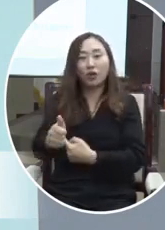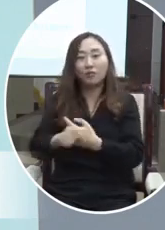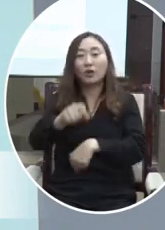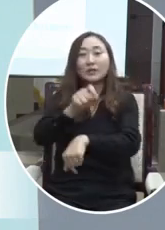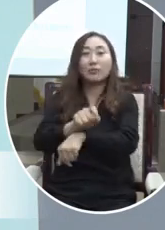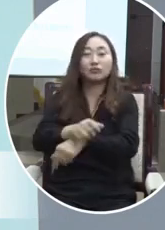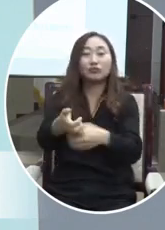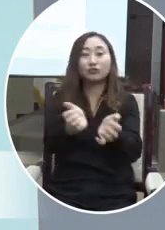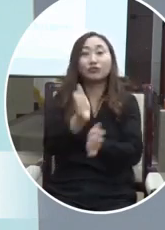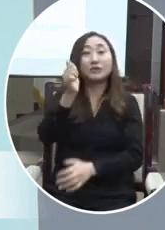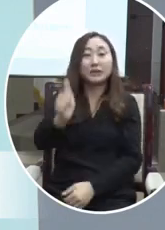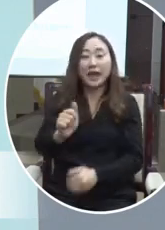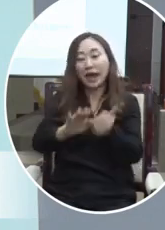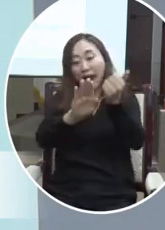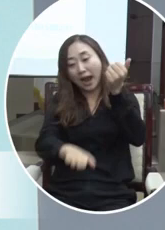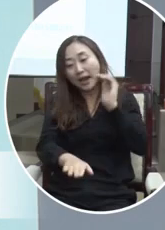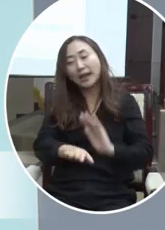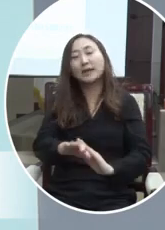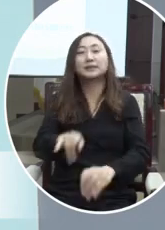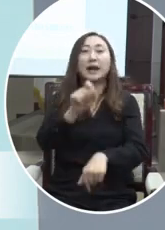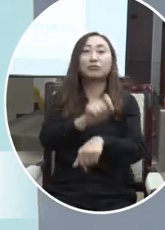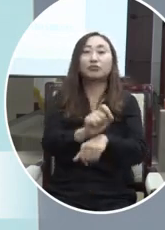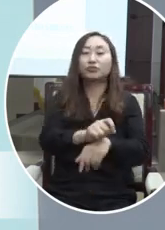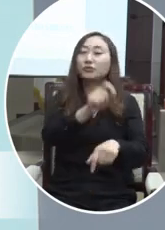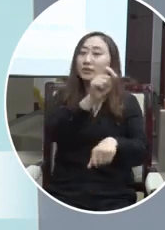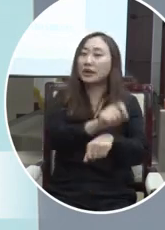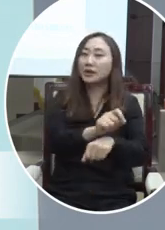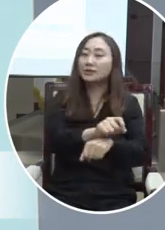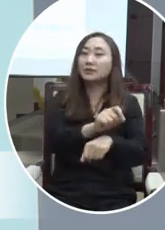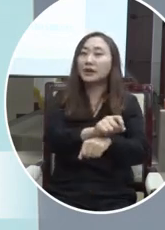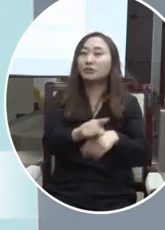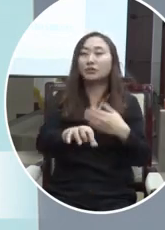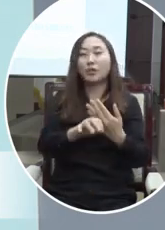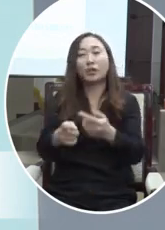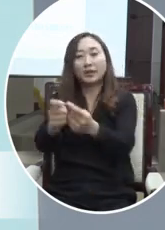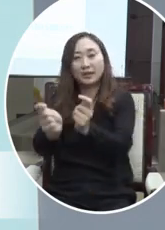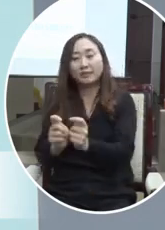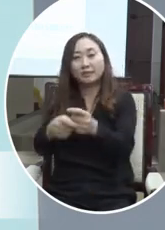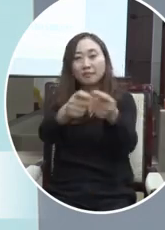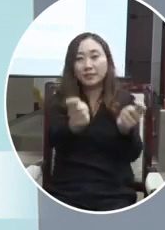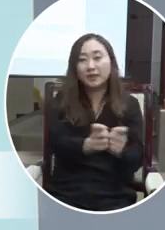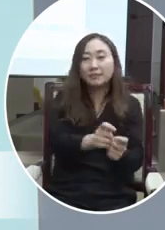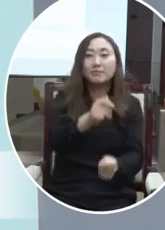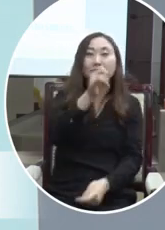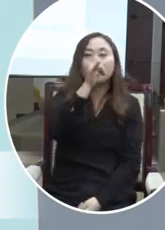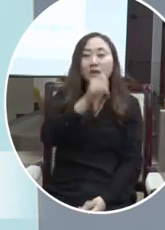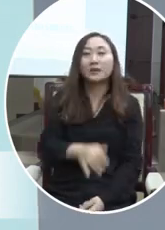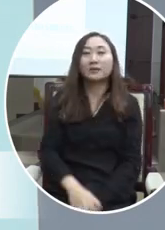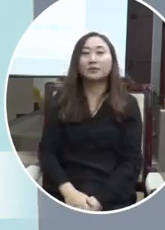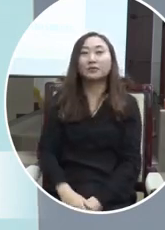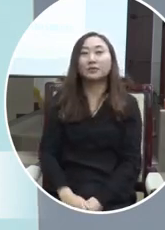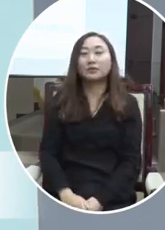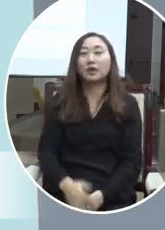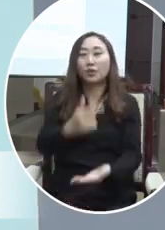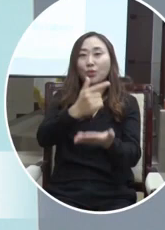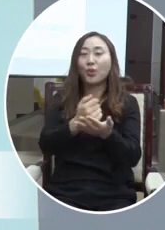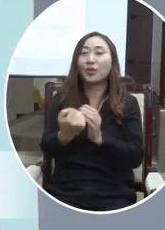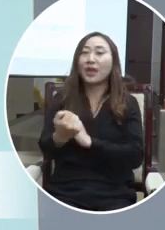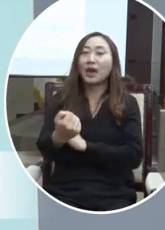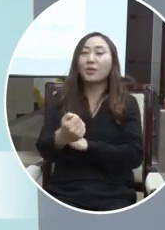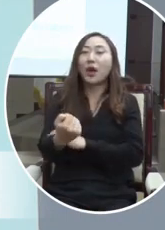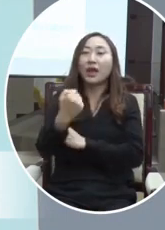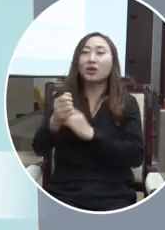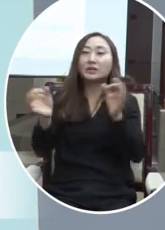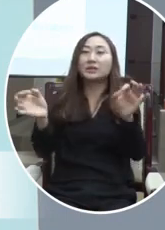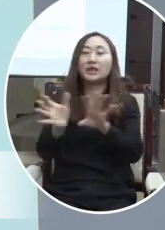감사, 사무국장이 있고 사무국장 아래 사무국, 기획운영팀, 환경사업팀 그리고 위수탁 운영기관으로 노원